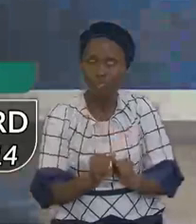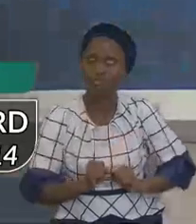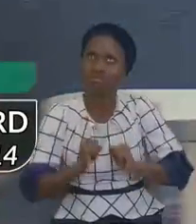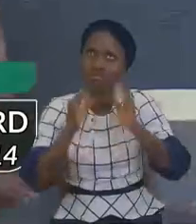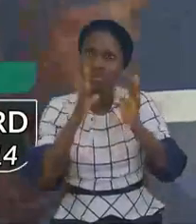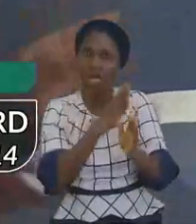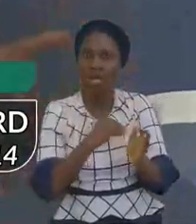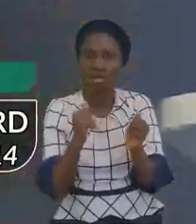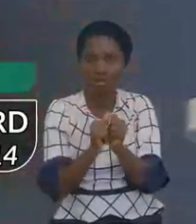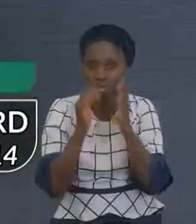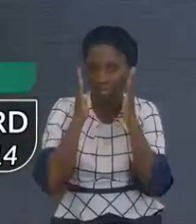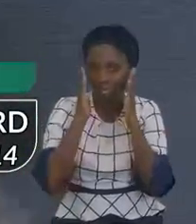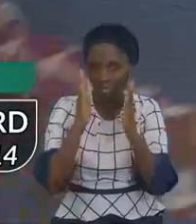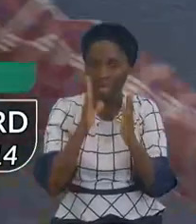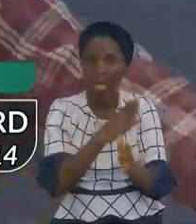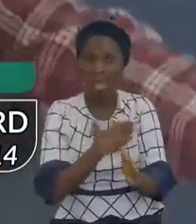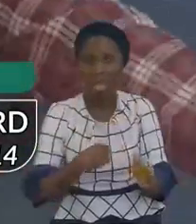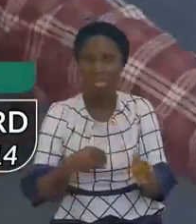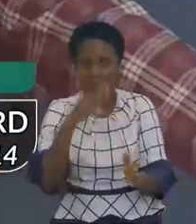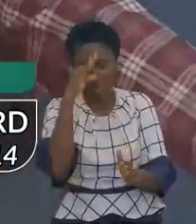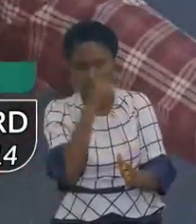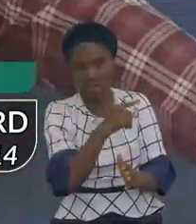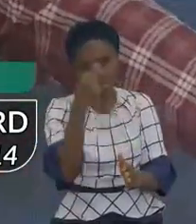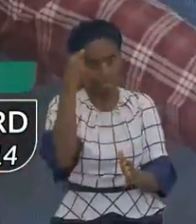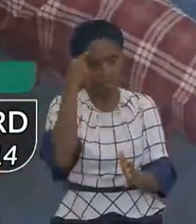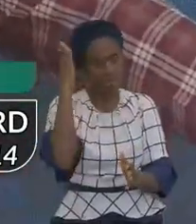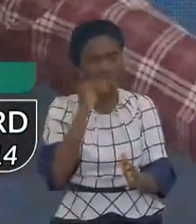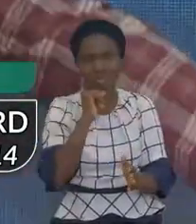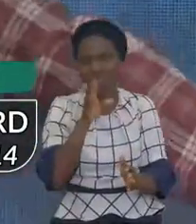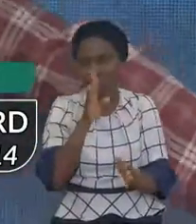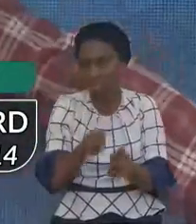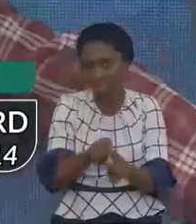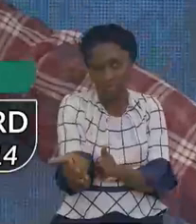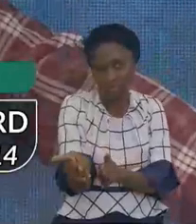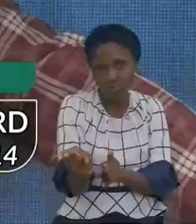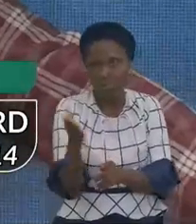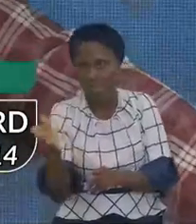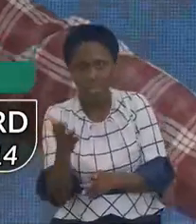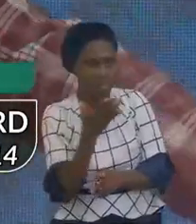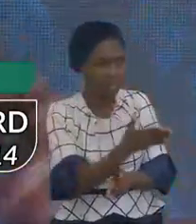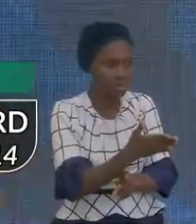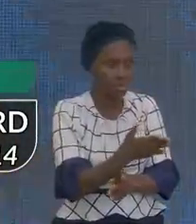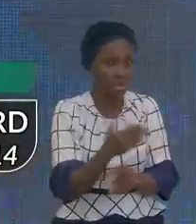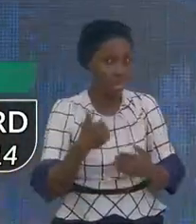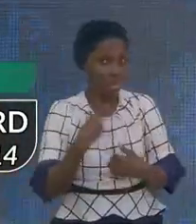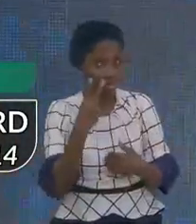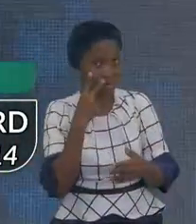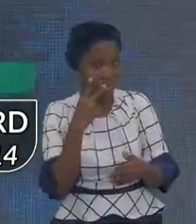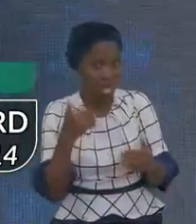sa pensée n'est pas distraite par ci, par là? Si tu vois un homme habile, diligent dans son